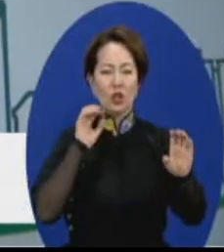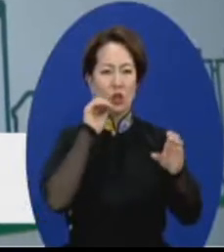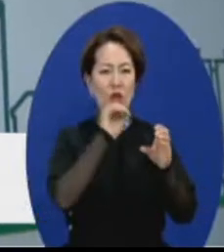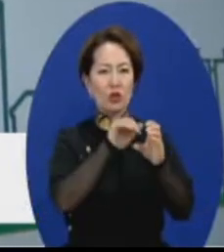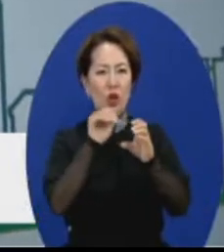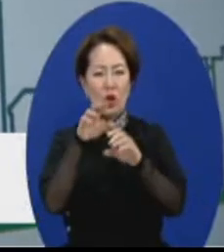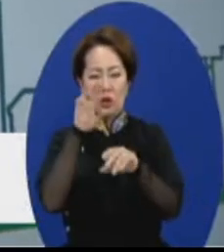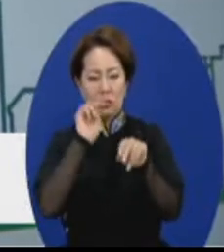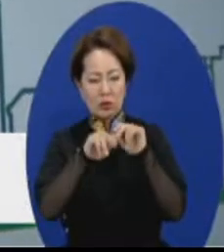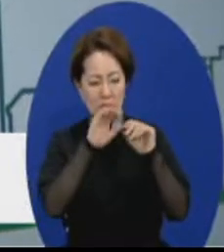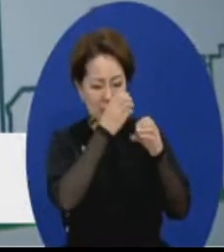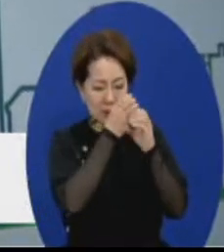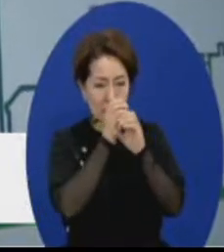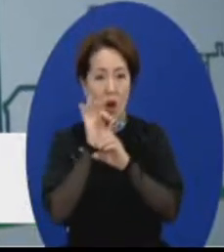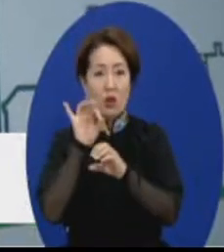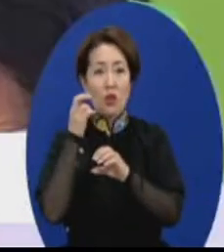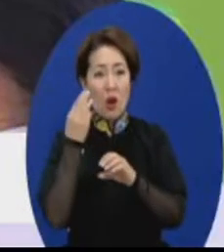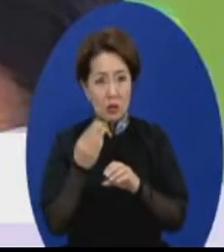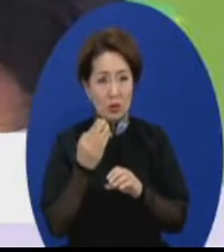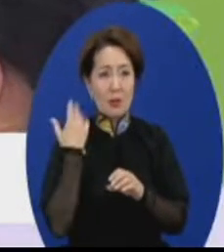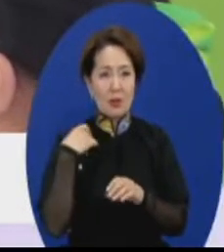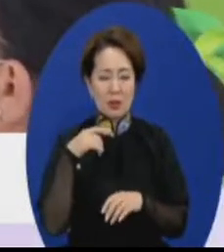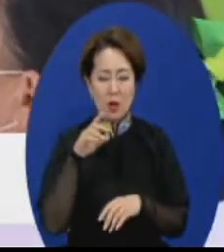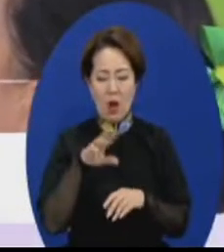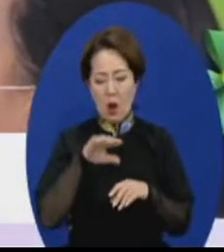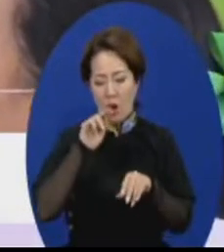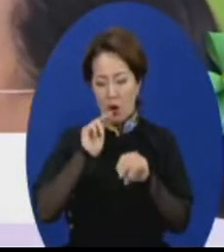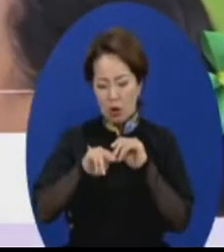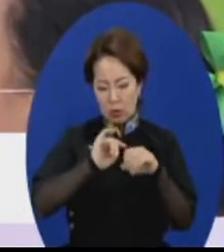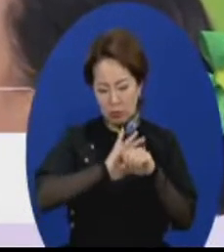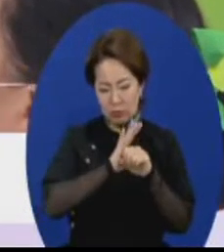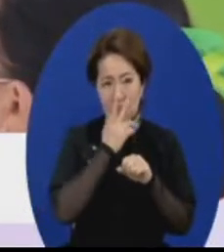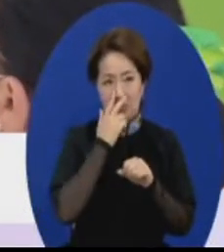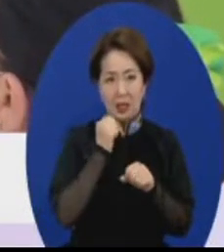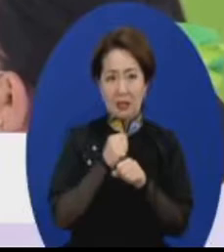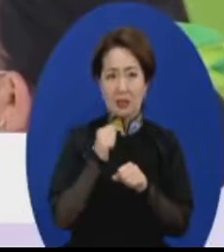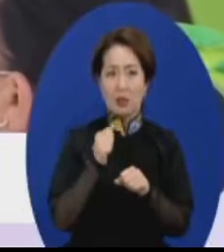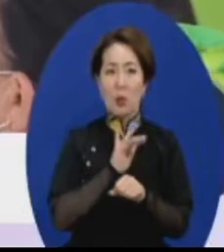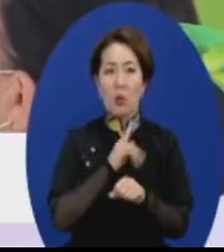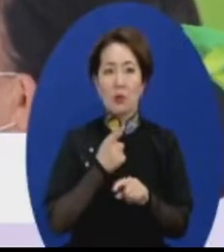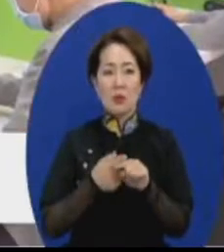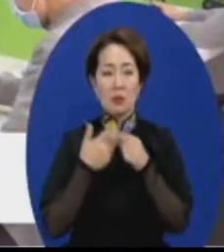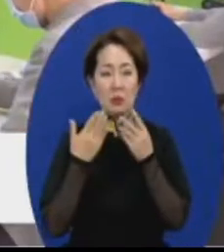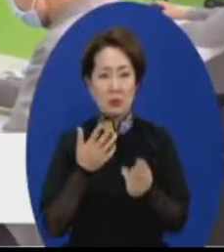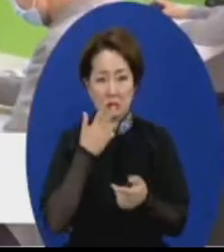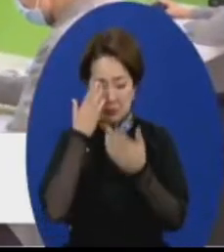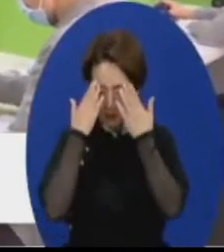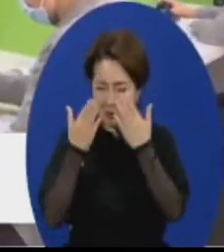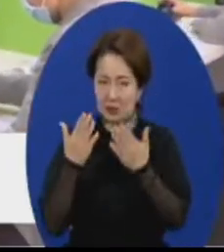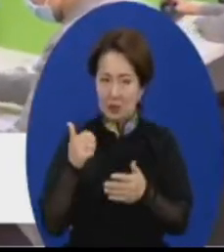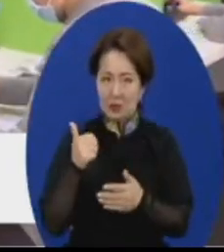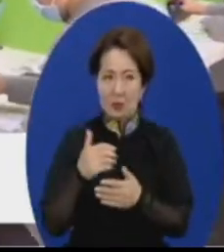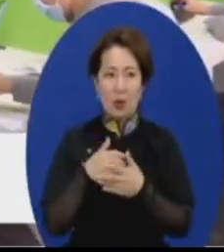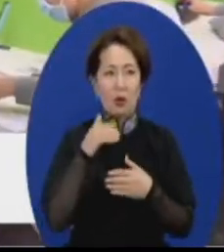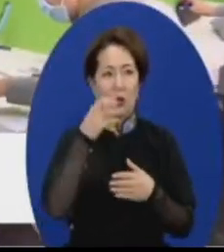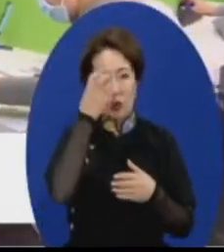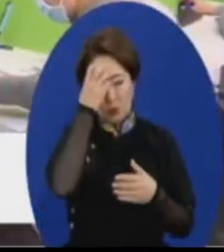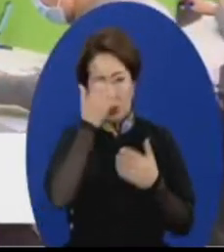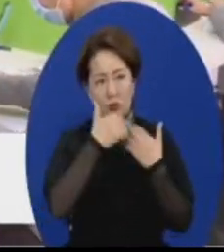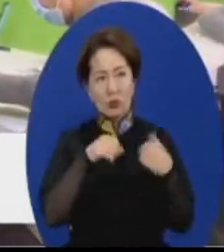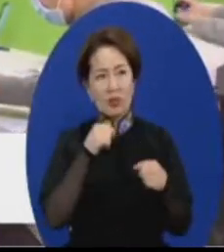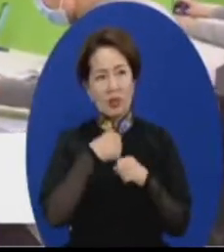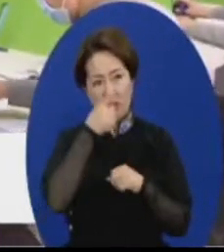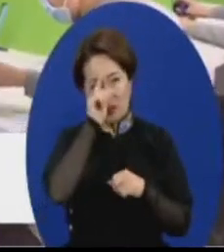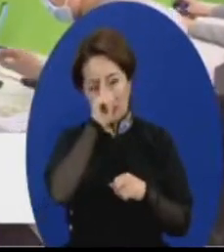үзэж оншилсан. За энэ онд коронавирустэй тэмцэх ажилд өндөр хувь нэмэр оруулж байгаад нь ерөнхий сайд талархал илэрхийлээ. Одоо төрийн засгийн албан хаагчдын